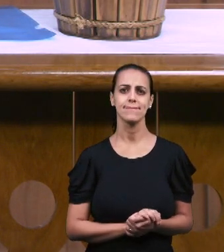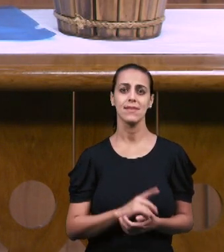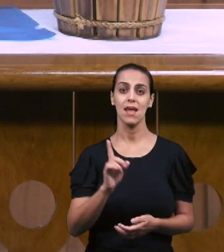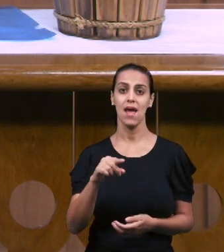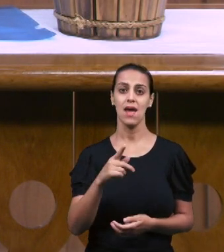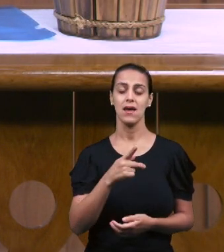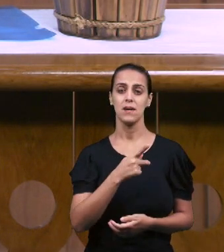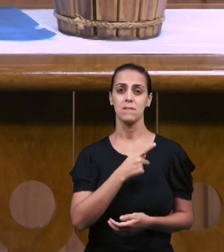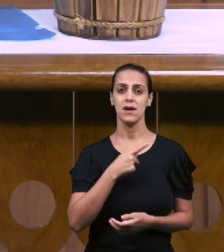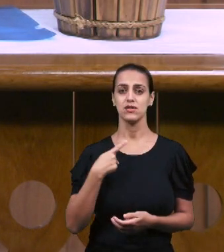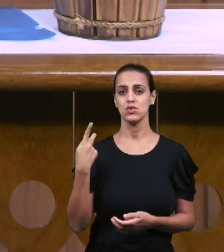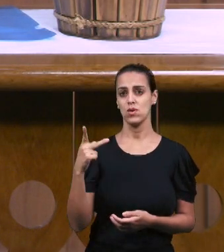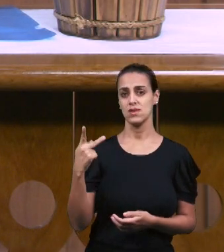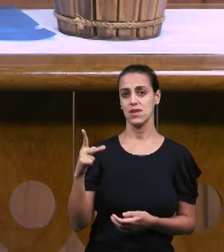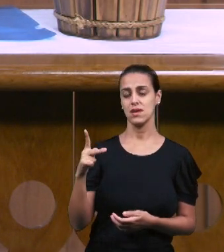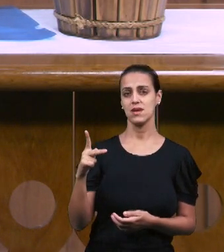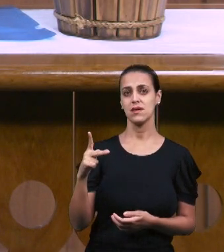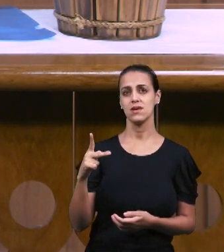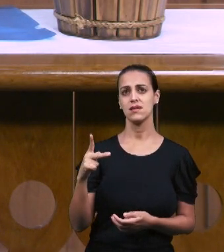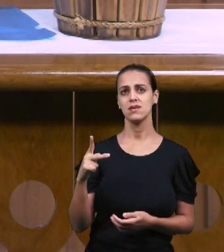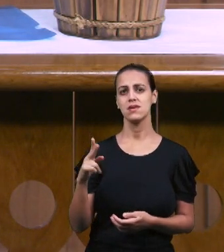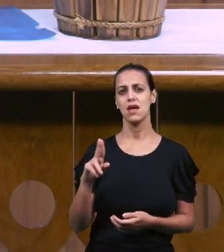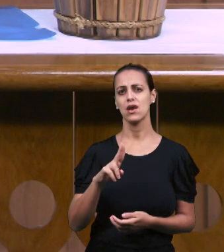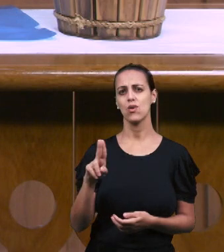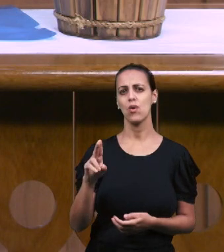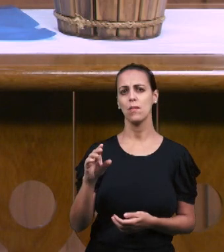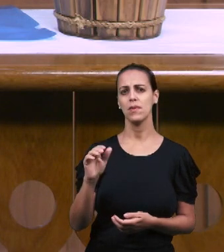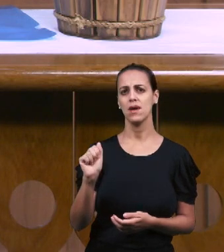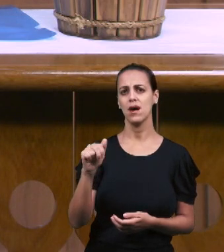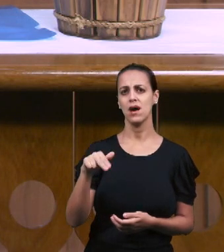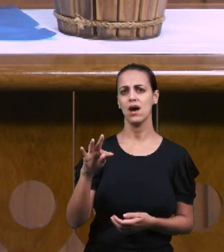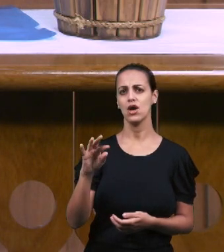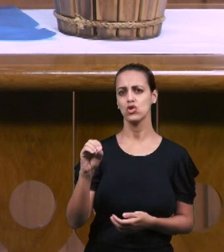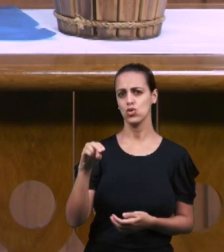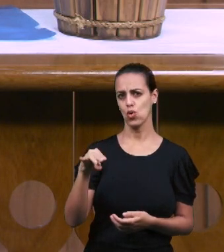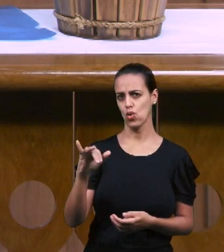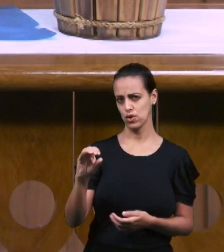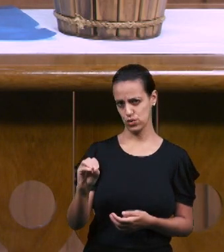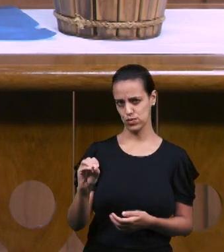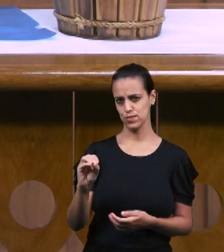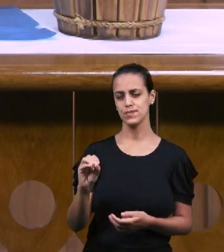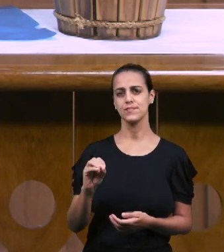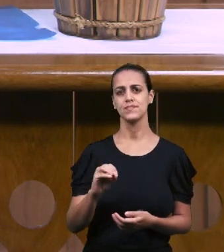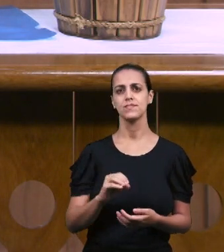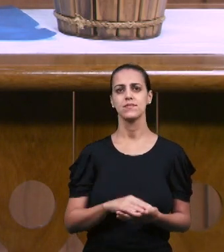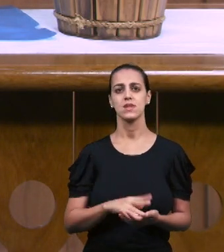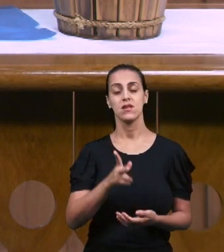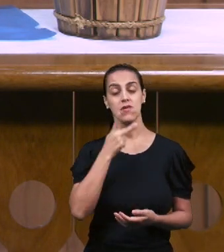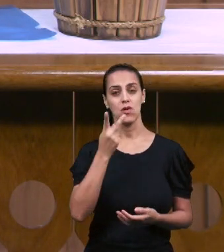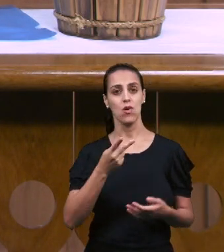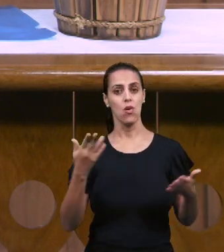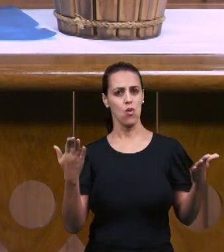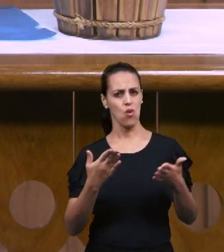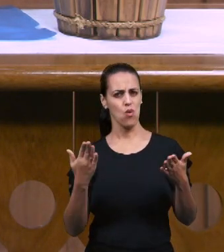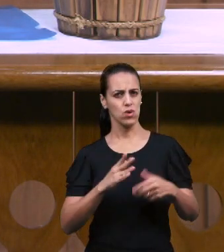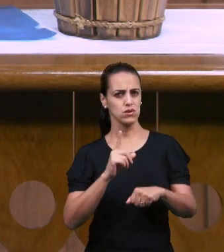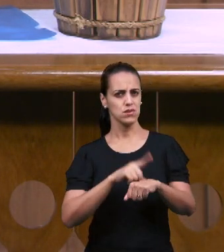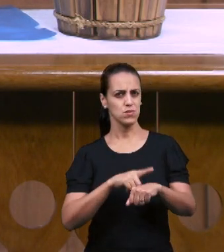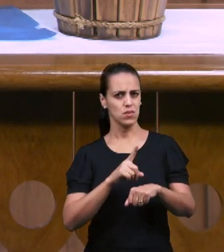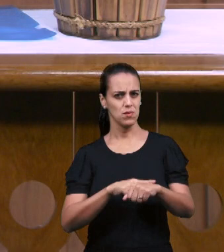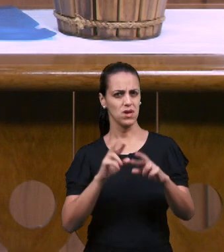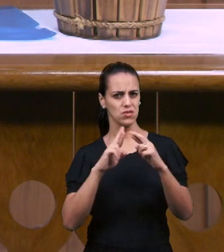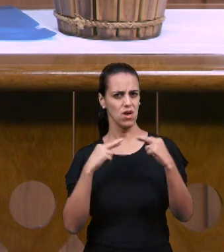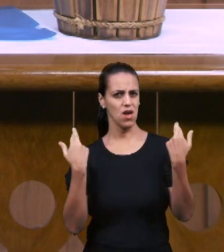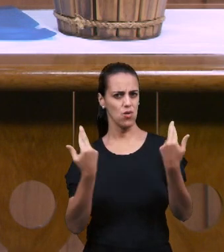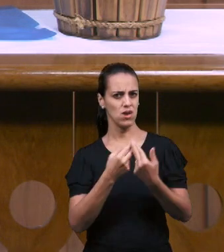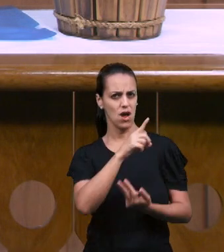son pasteur s'appelle Antonio, qui est notre pasteur ici. Aujourd'hui, pendant la réunion de